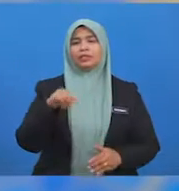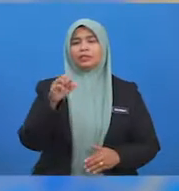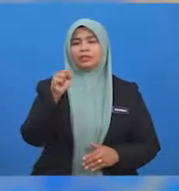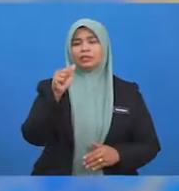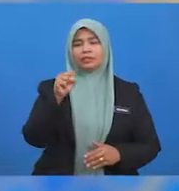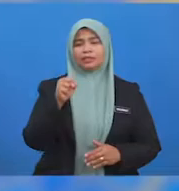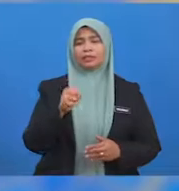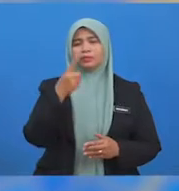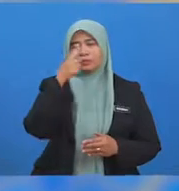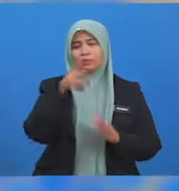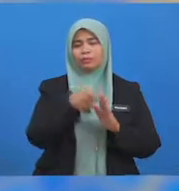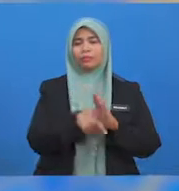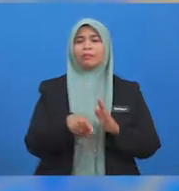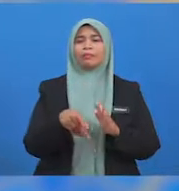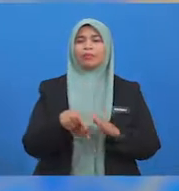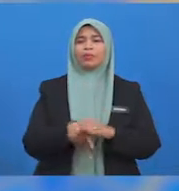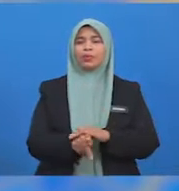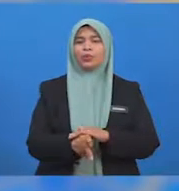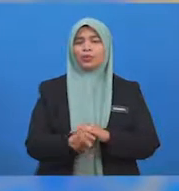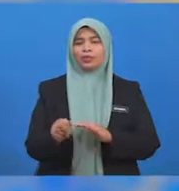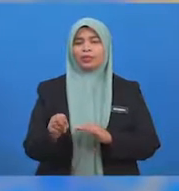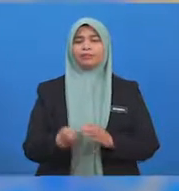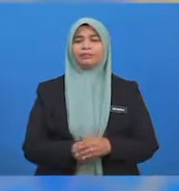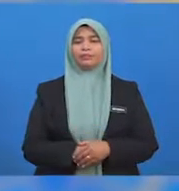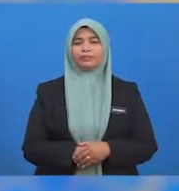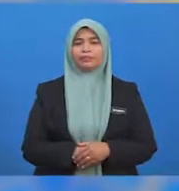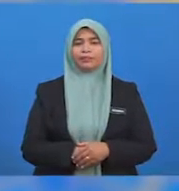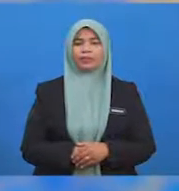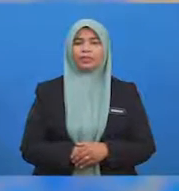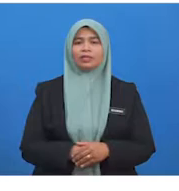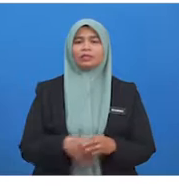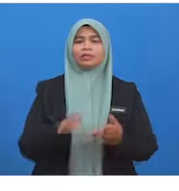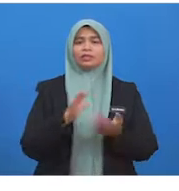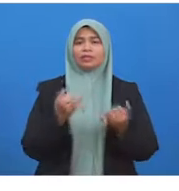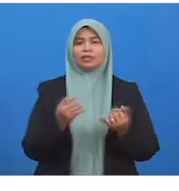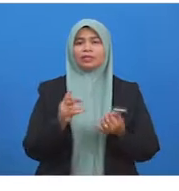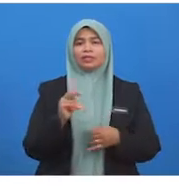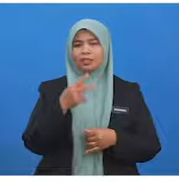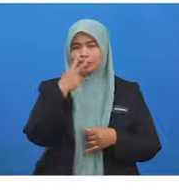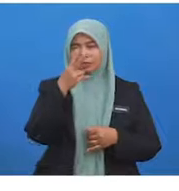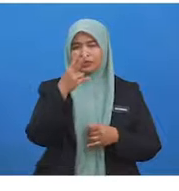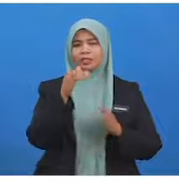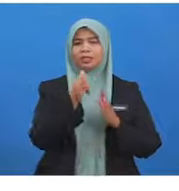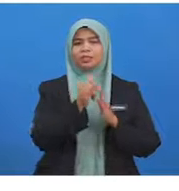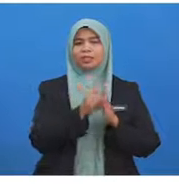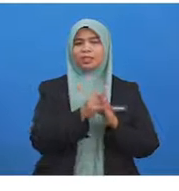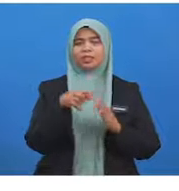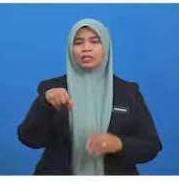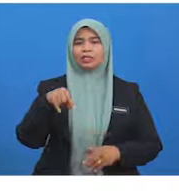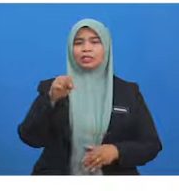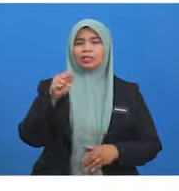bagi pembunuhan. Sekarang kita lihat pula syarat kisas dicederakan